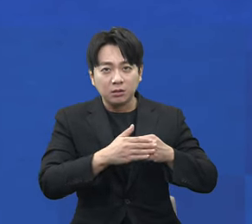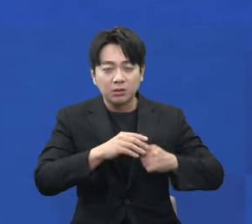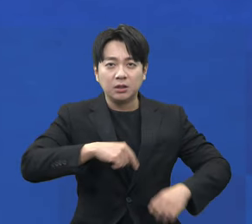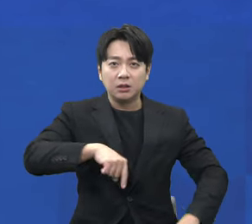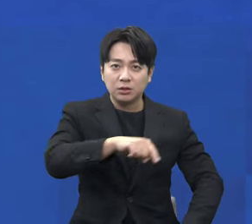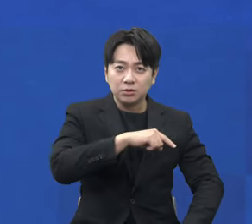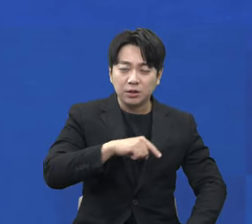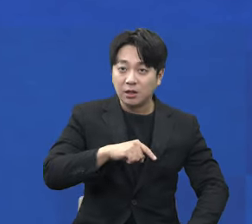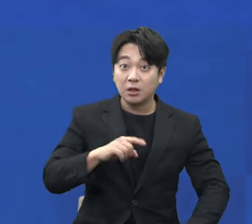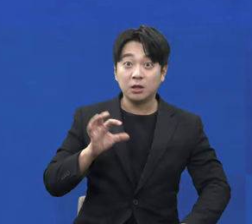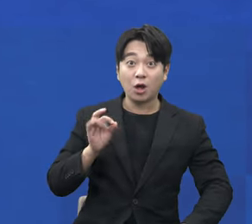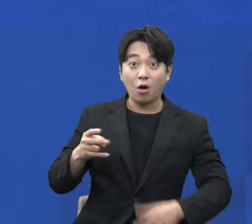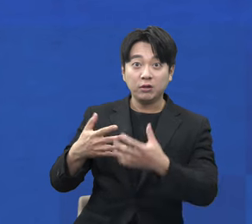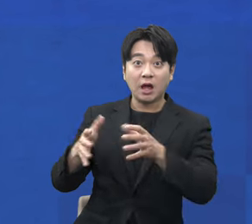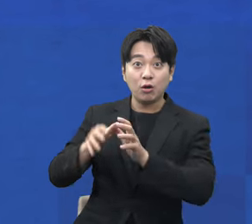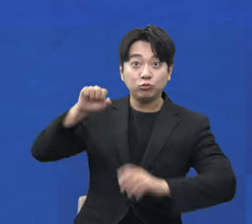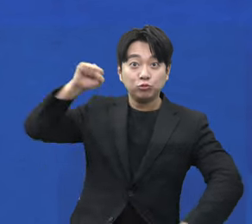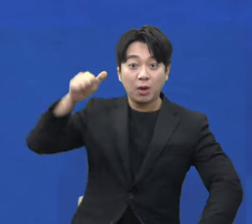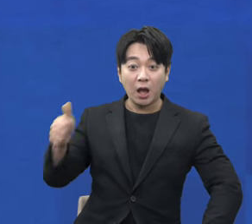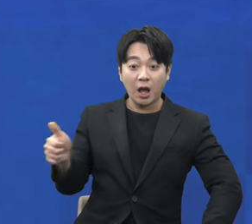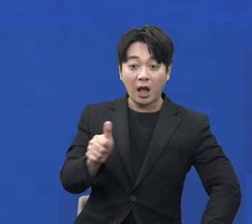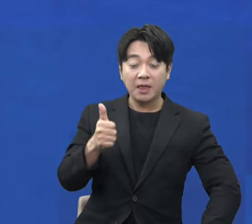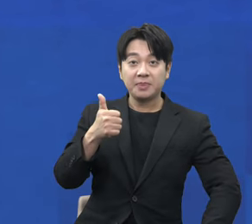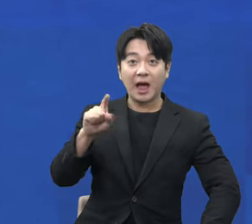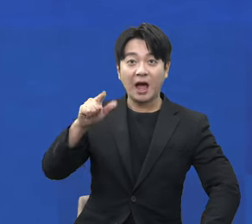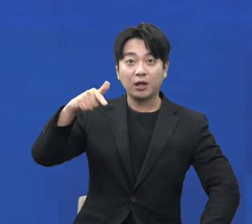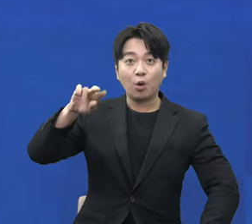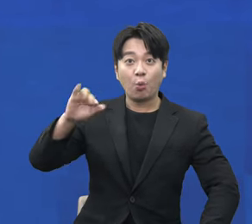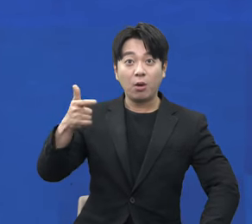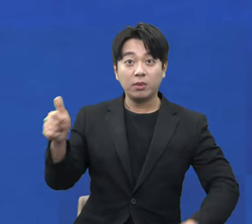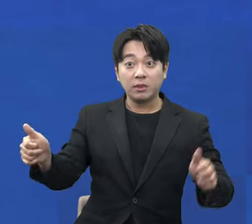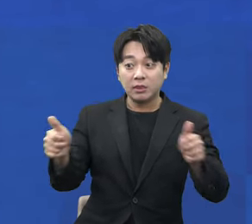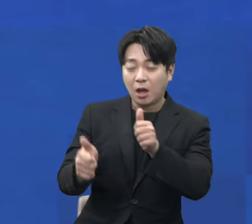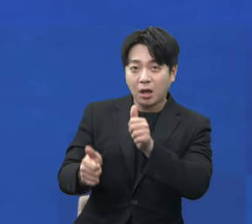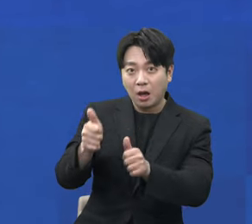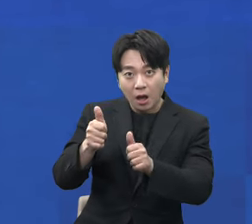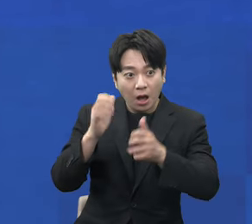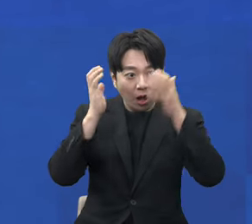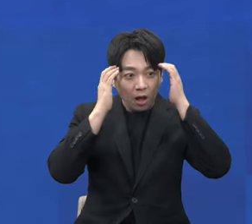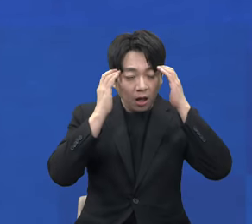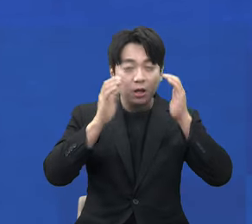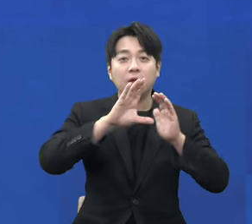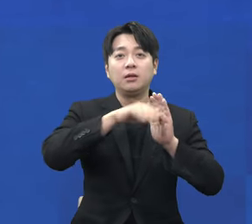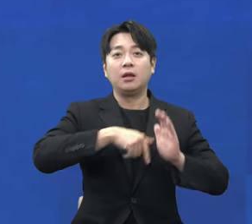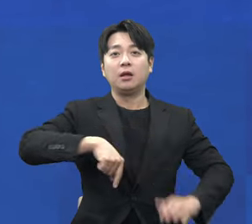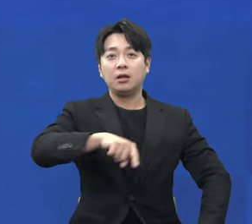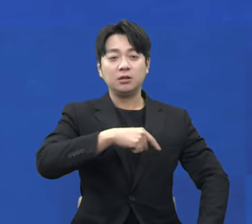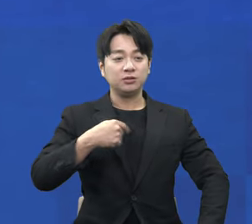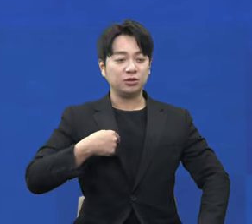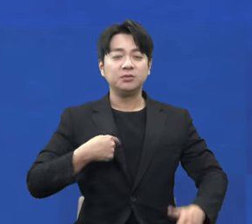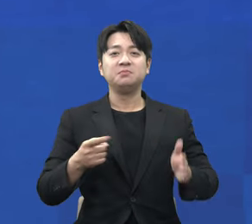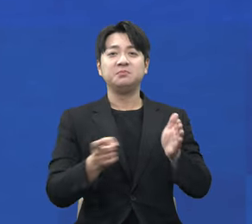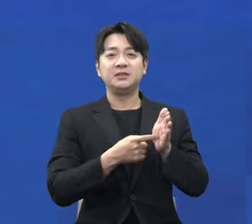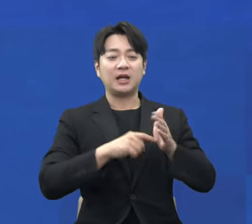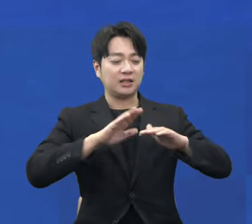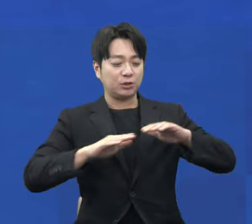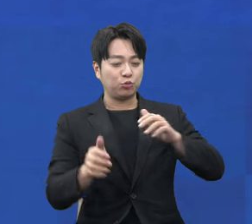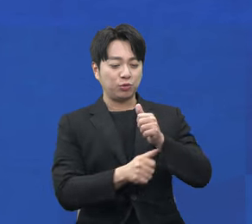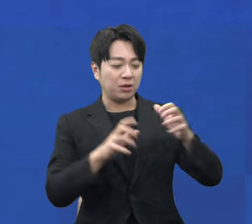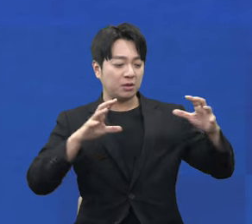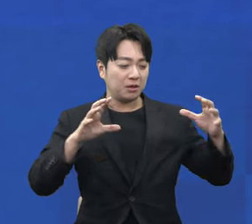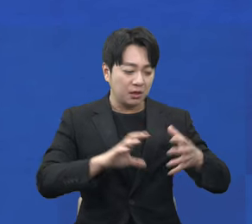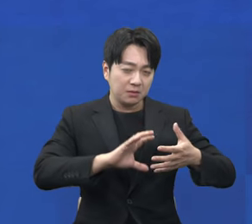나경원 그 혼란스러운 상황에서 저는 비대위를 만들었고 결집시켰습니다. 그렇게 류사명 후보와